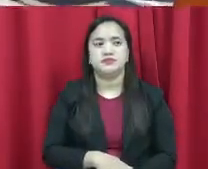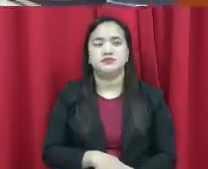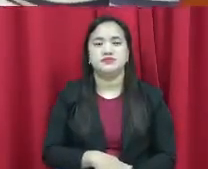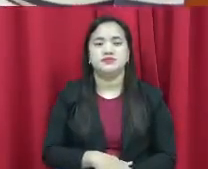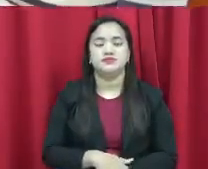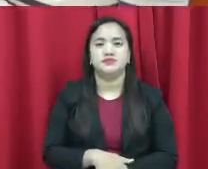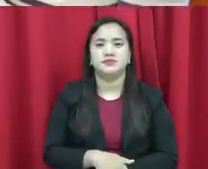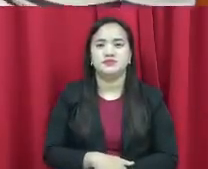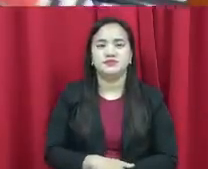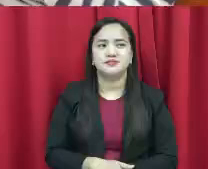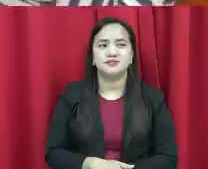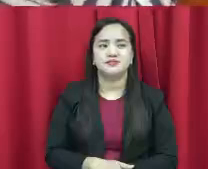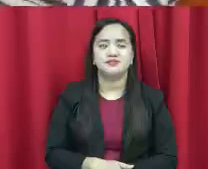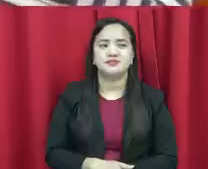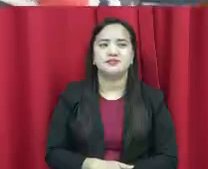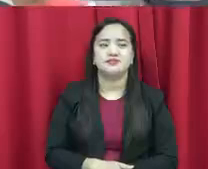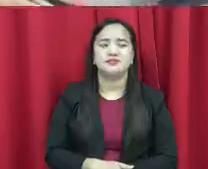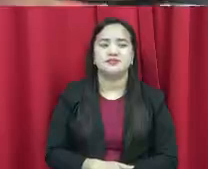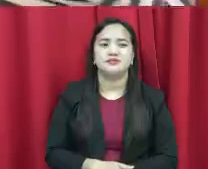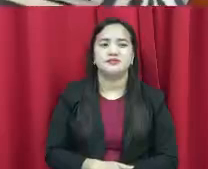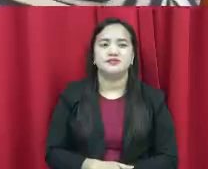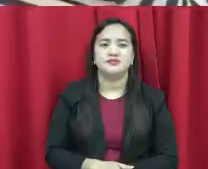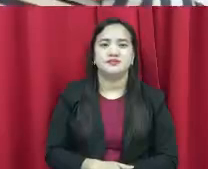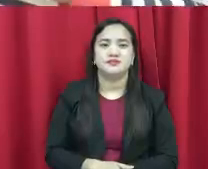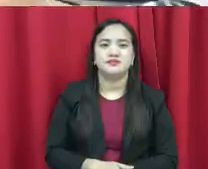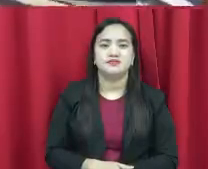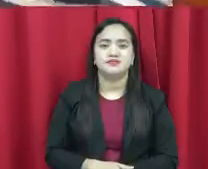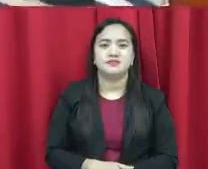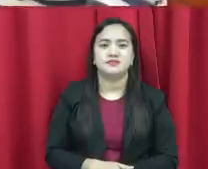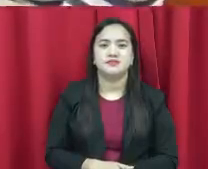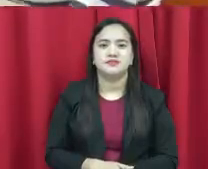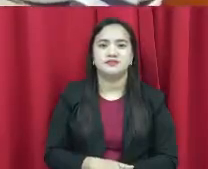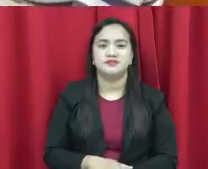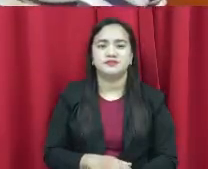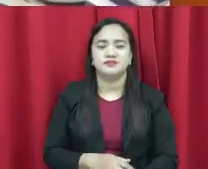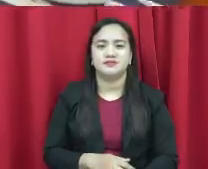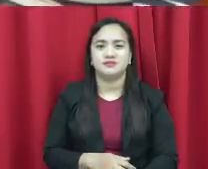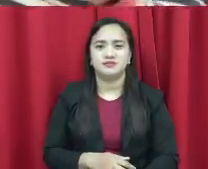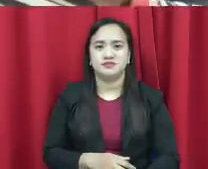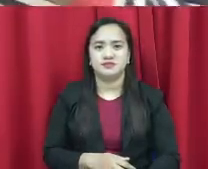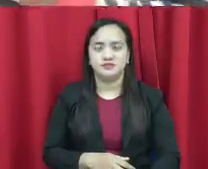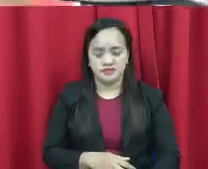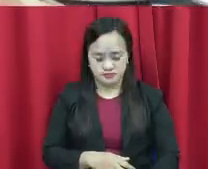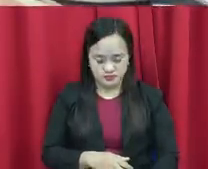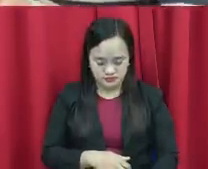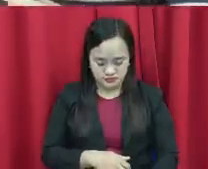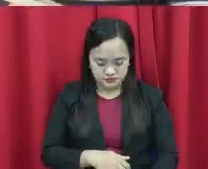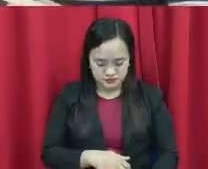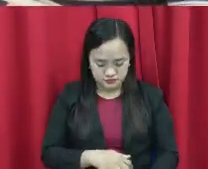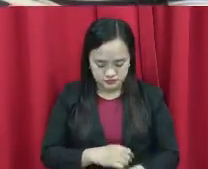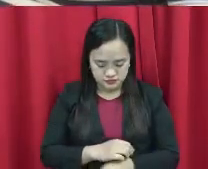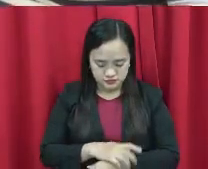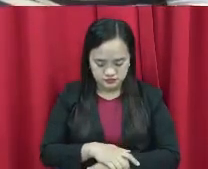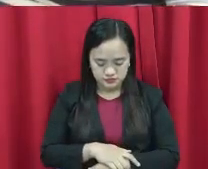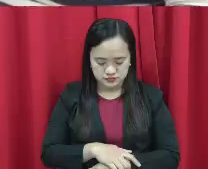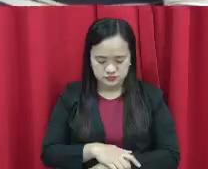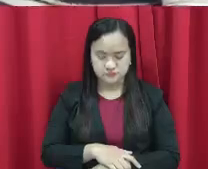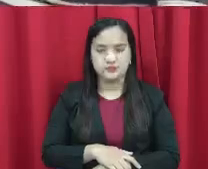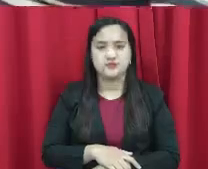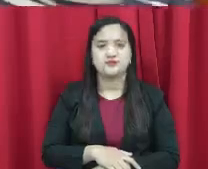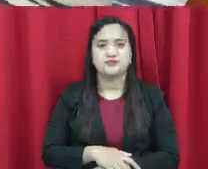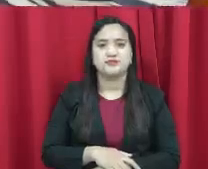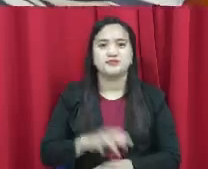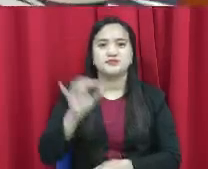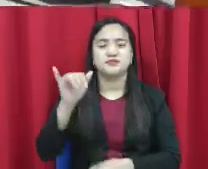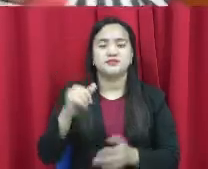ipan si pastora po magsasabi po niyan Ye sinagot ni sir Joo Yes maam marnelli we are planning for your trat